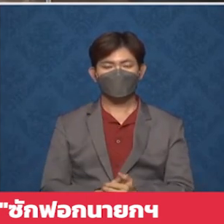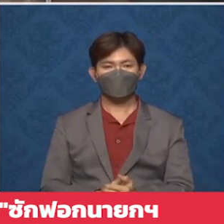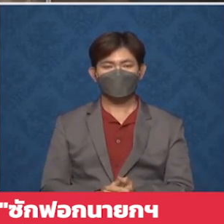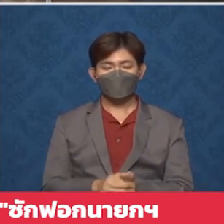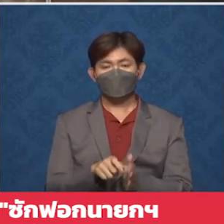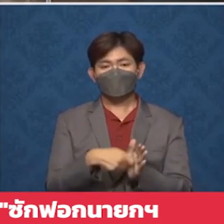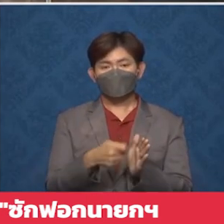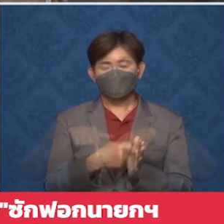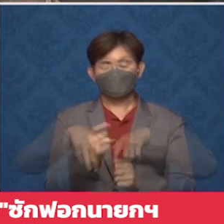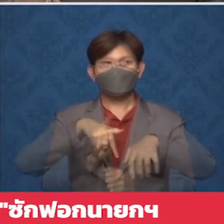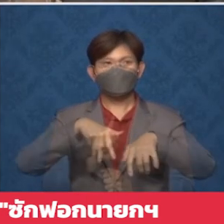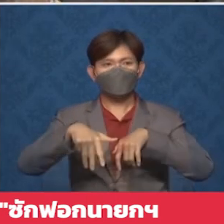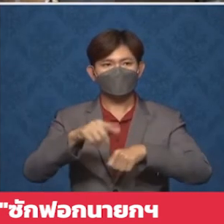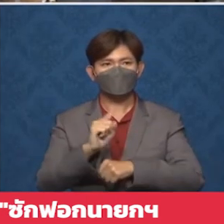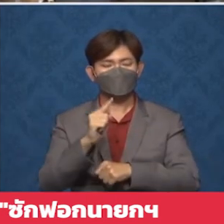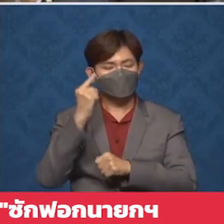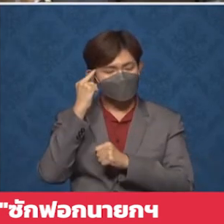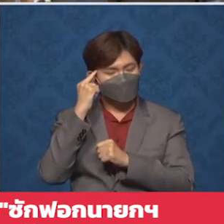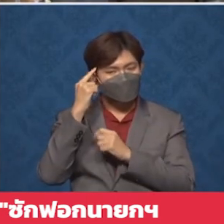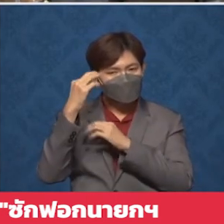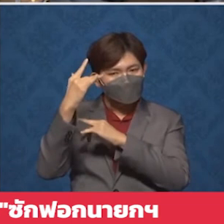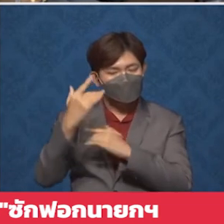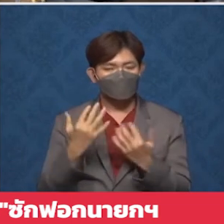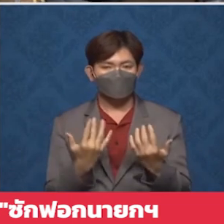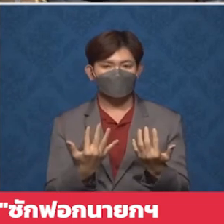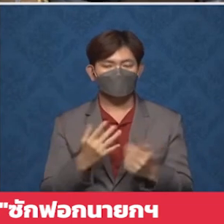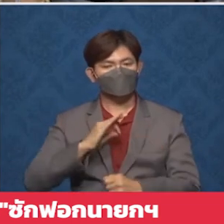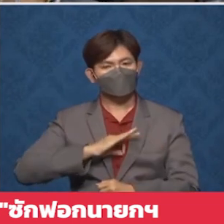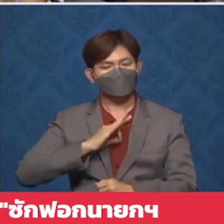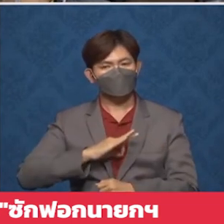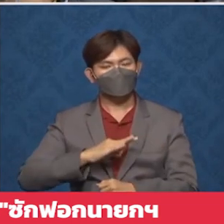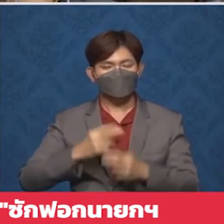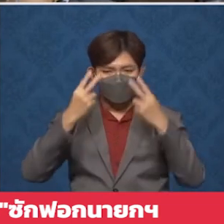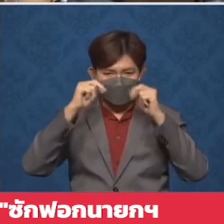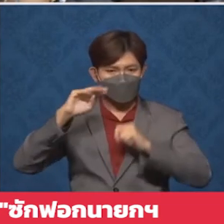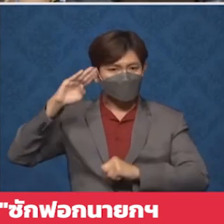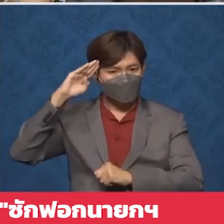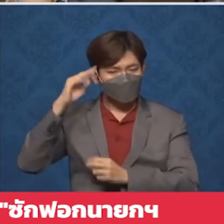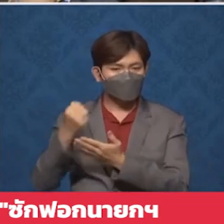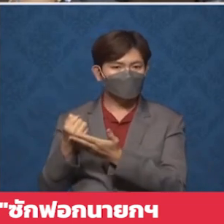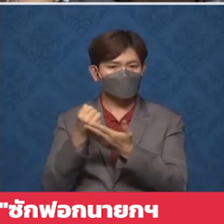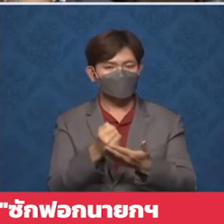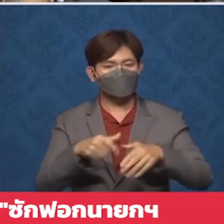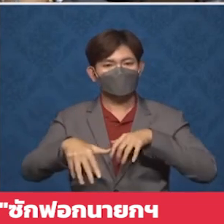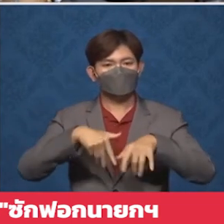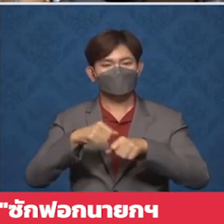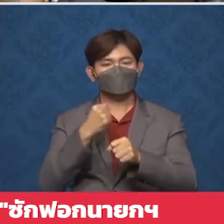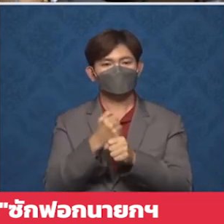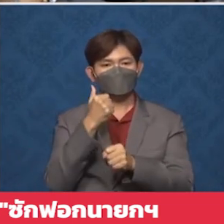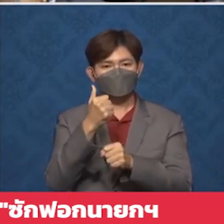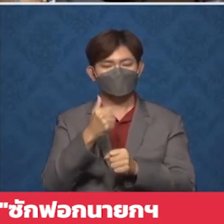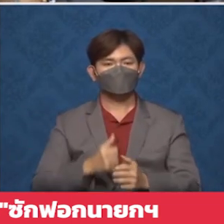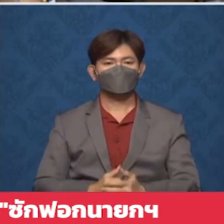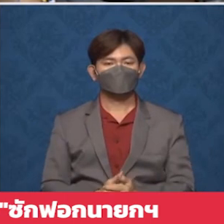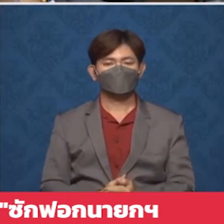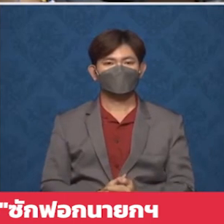ลาดโลกด้วยขณะที่นายสงครามกิจเลิศไพโรจน์ส.ส.บัญชีรายชื่อพรรคเพื่อชาตินะคะอภิปรายไม่ไว้วางใจพลเอกประยุท